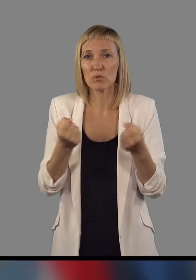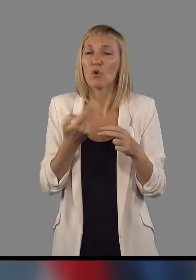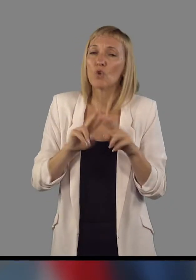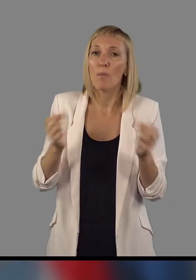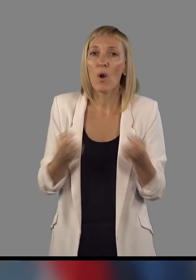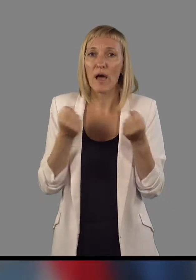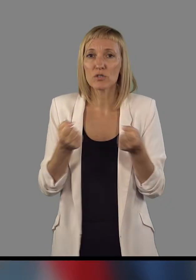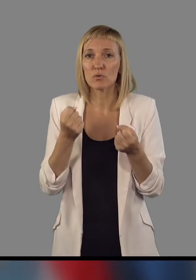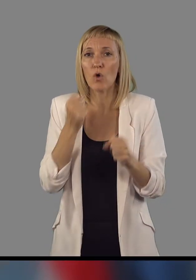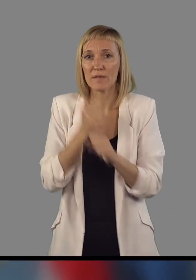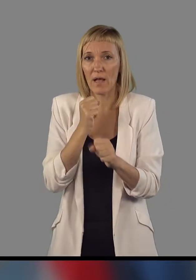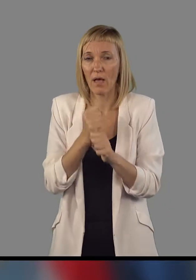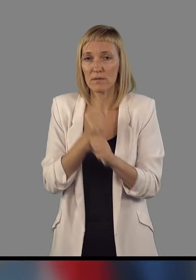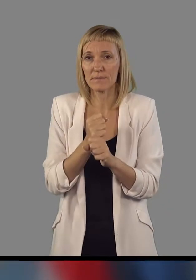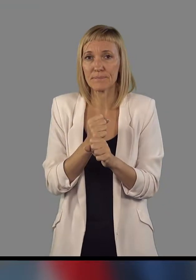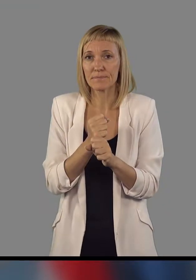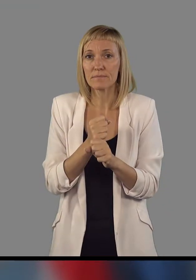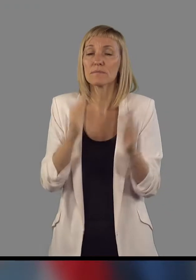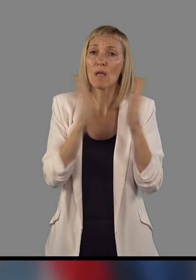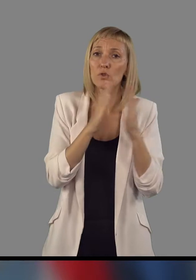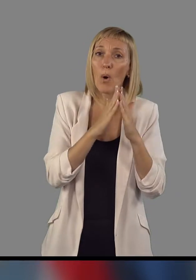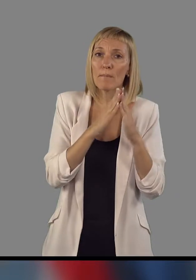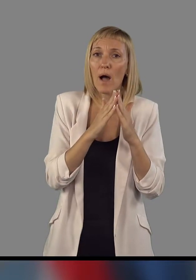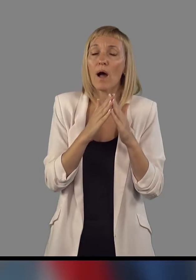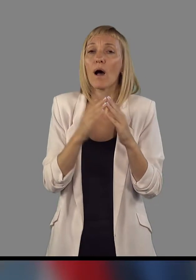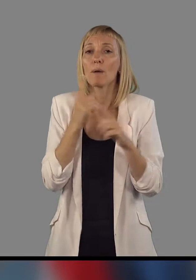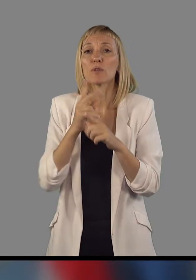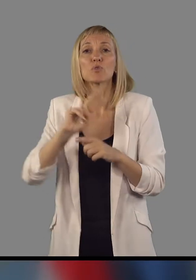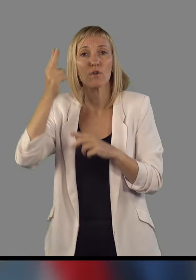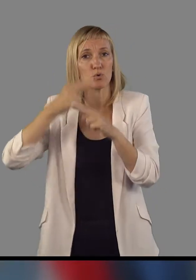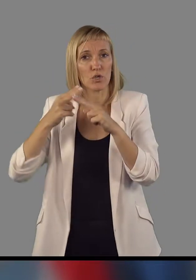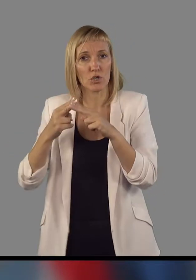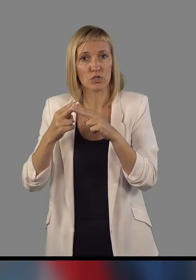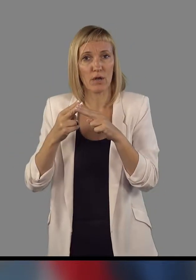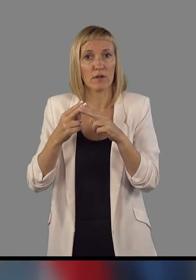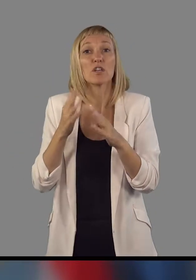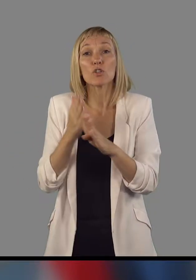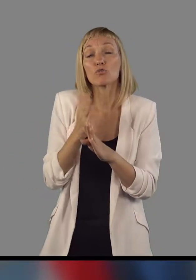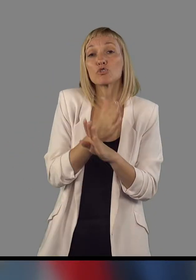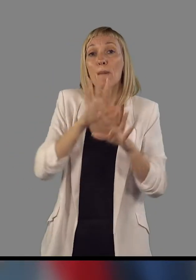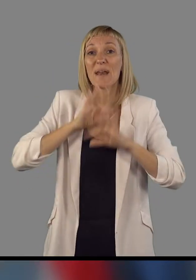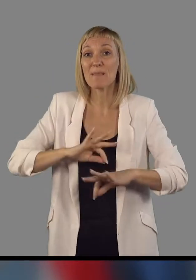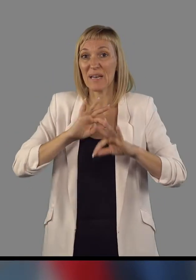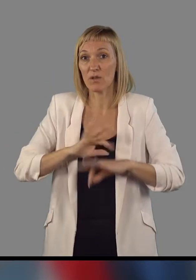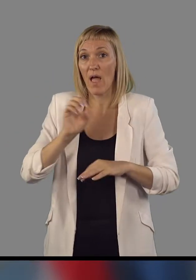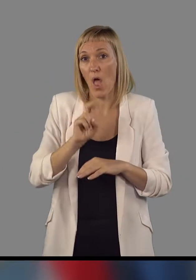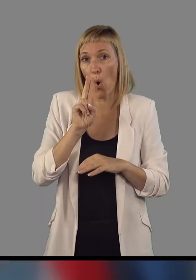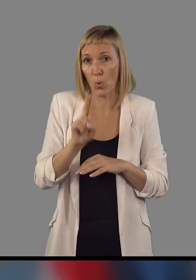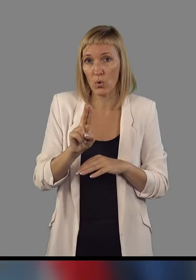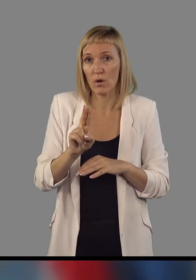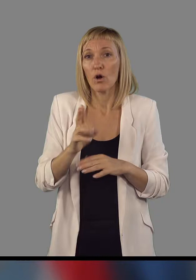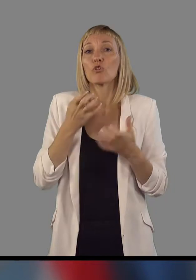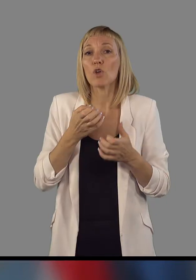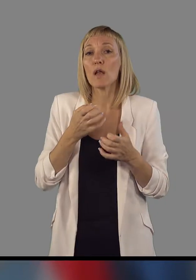aktivni, še bolj aktivni, intenzivirati delo doma in v tujini in tako že pred